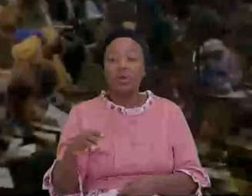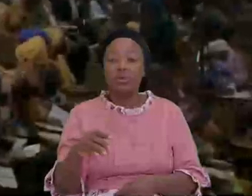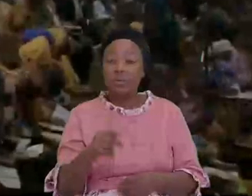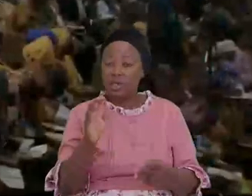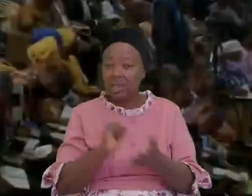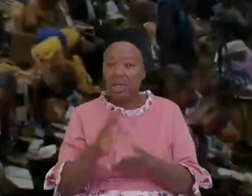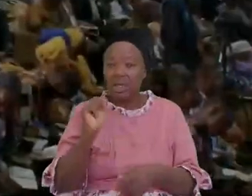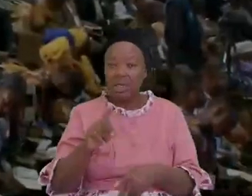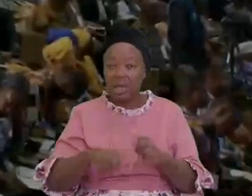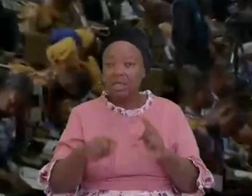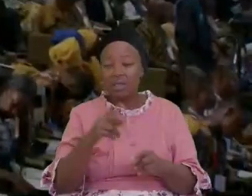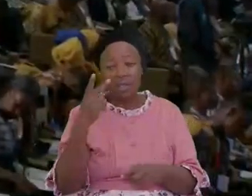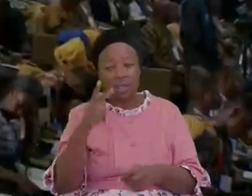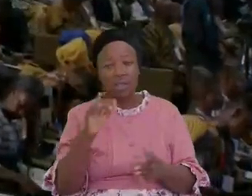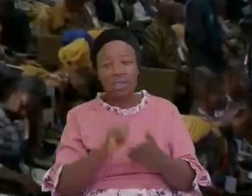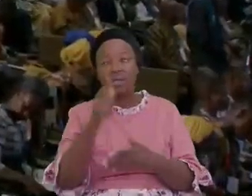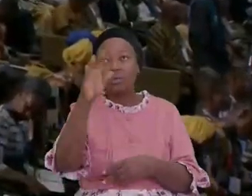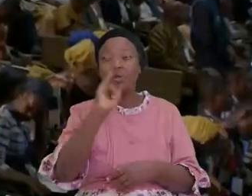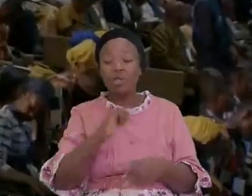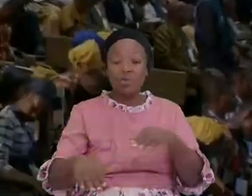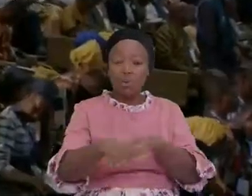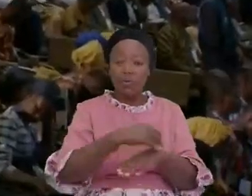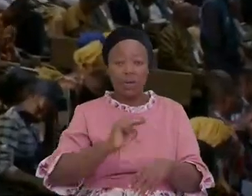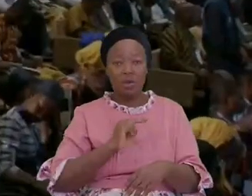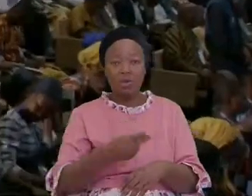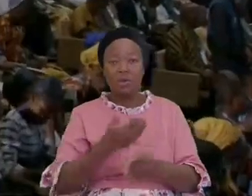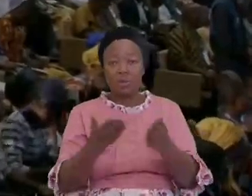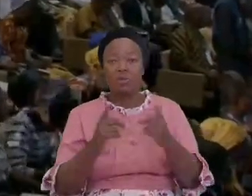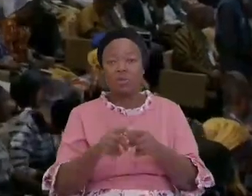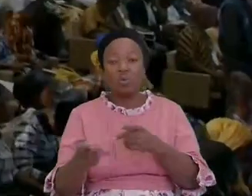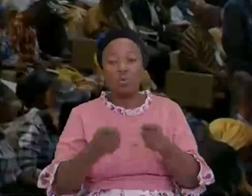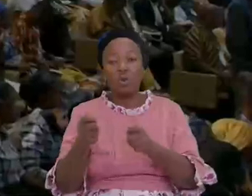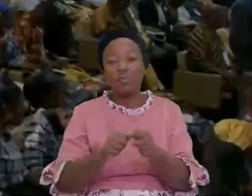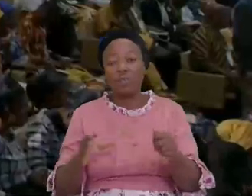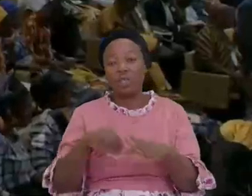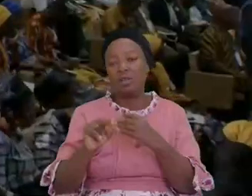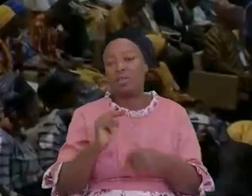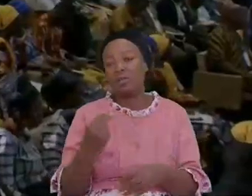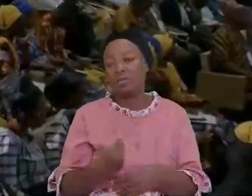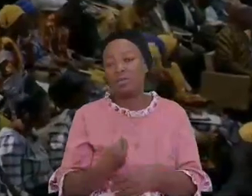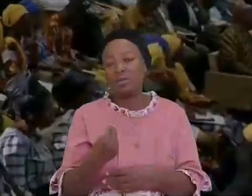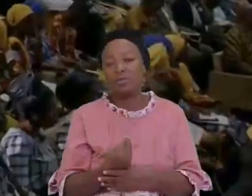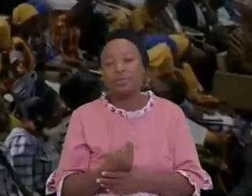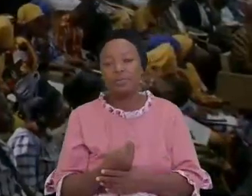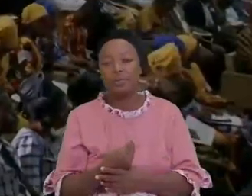pas que Dieu a le dessus et qu'il contrôle toutes choses.